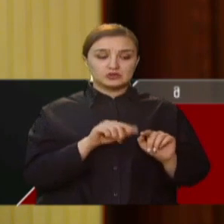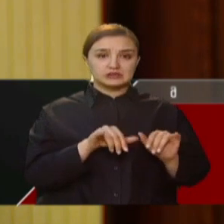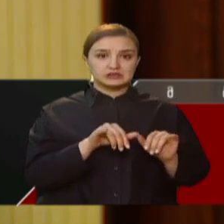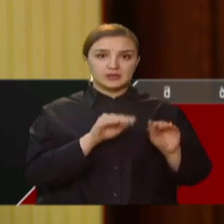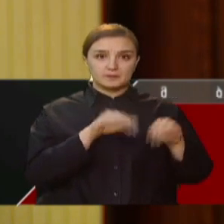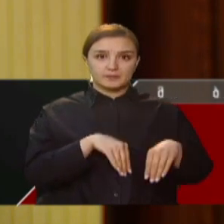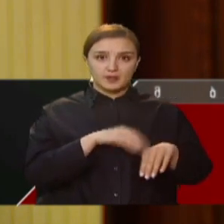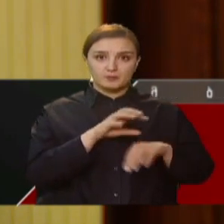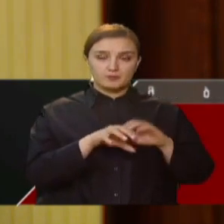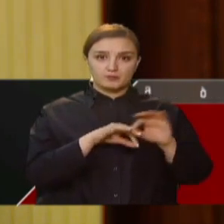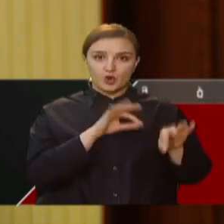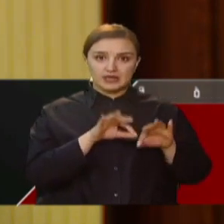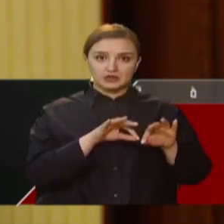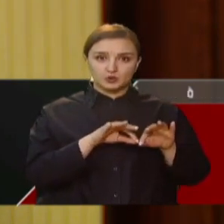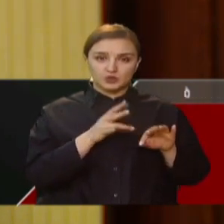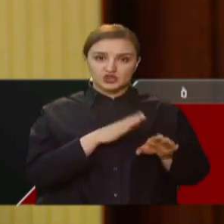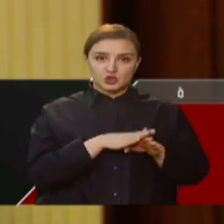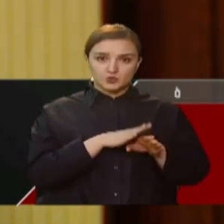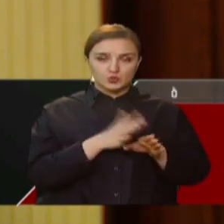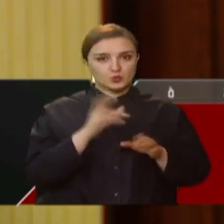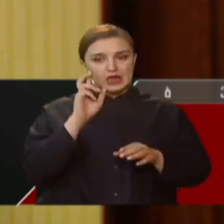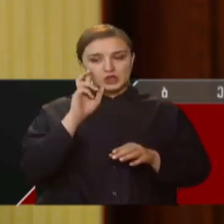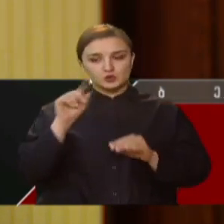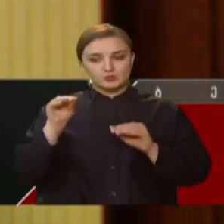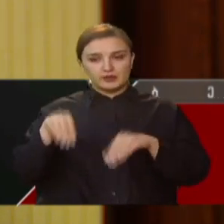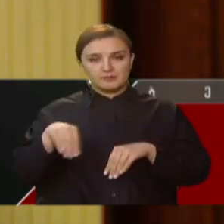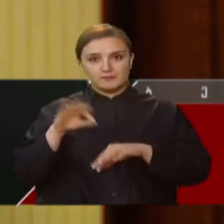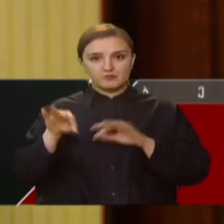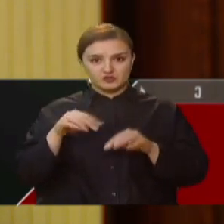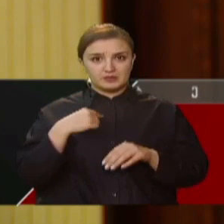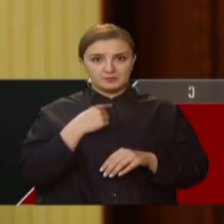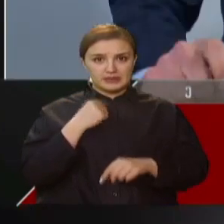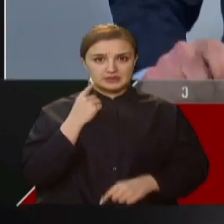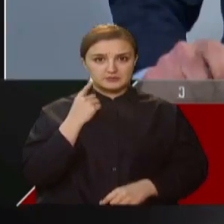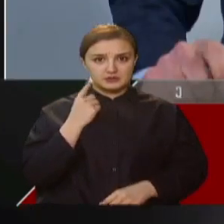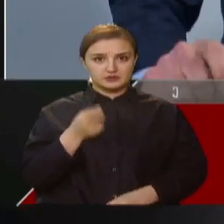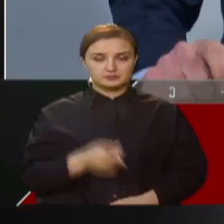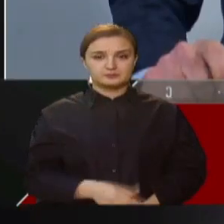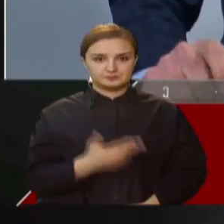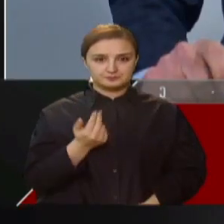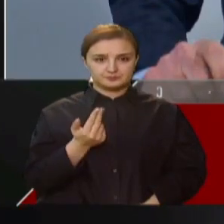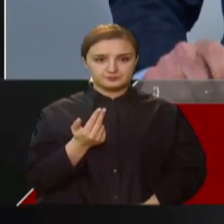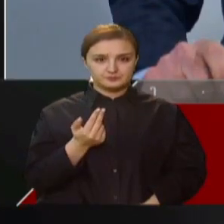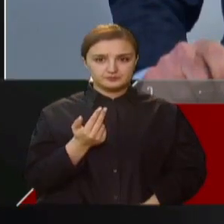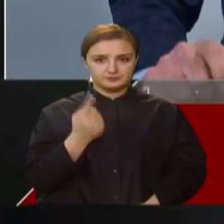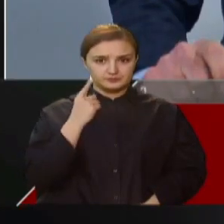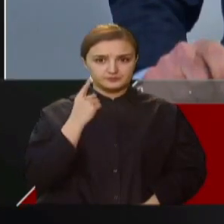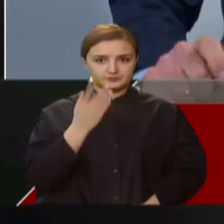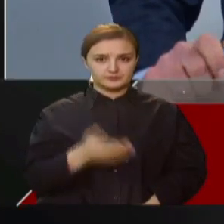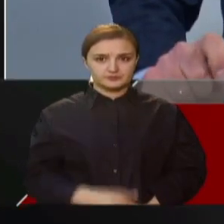is proiectio. Tu, Helis Plebamo, ismi se arace mi hma. Tiah. Tiah, ismi se